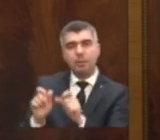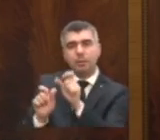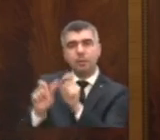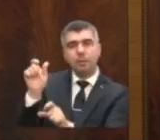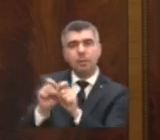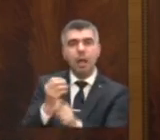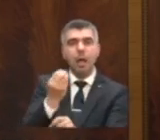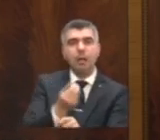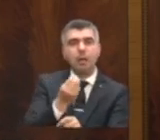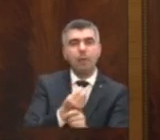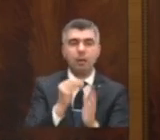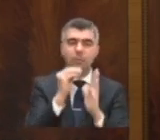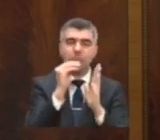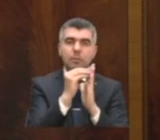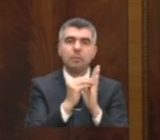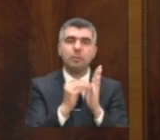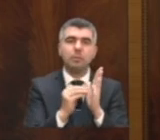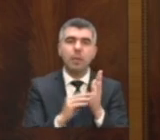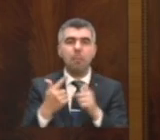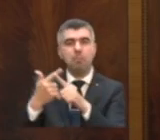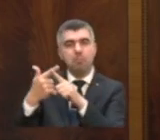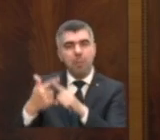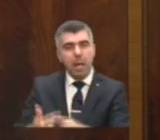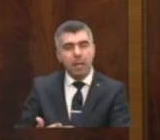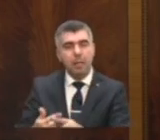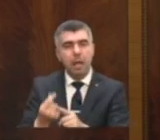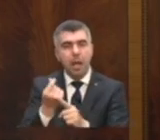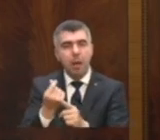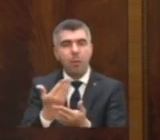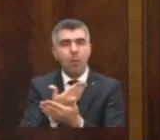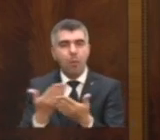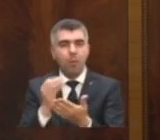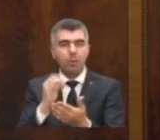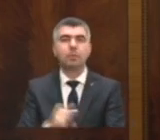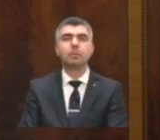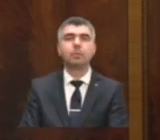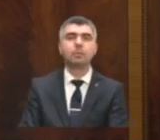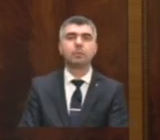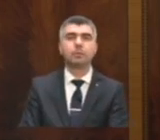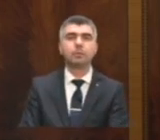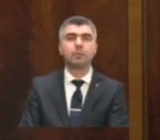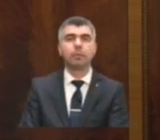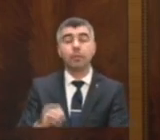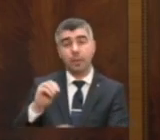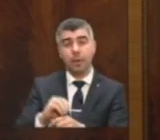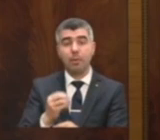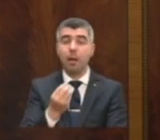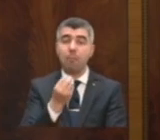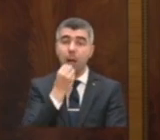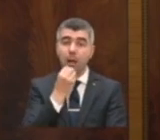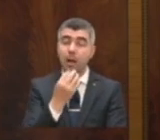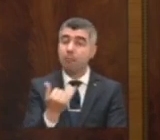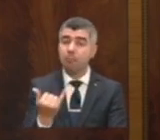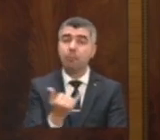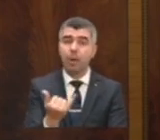البرنامج والتي تتم اتخاذها على المستويات المالية والإدارية والتقنية. أما فيما يخص التغذية، هذه النقطة مهمة